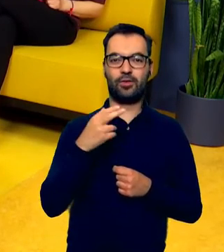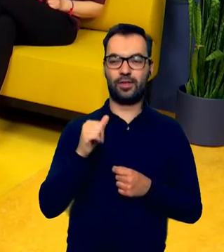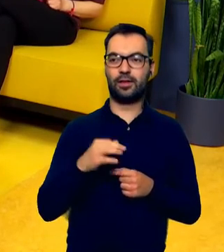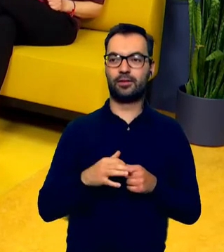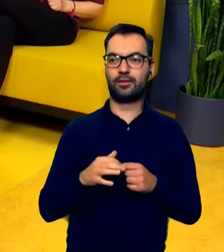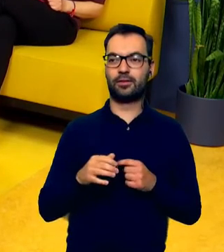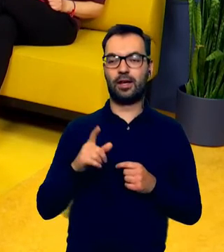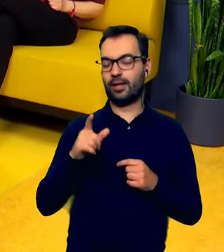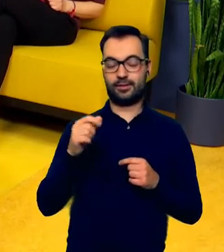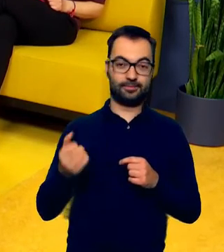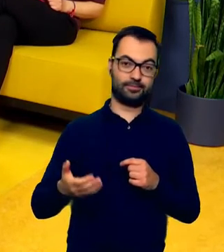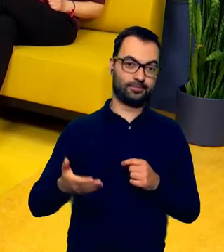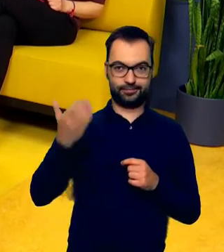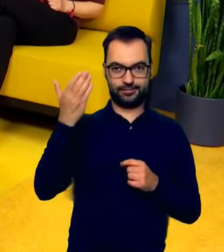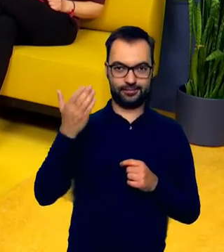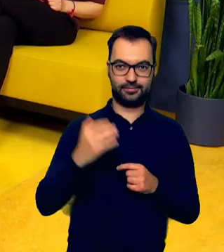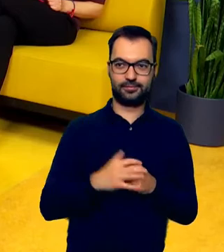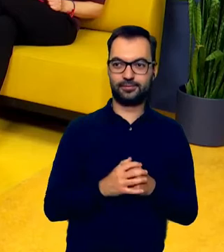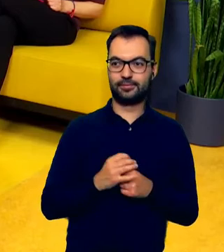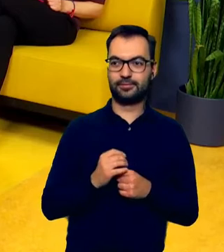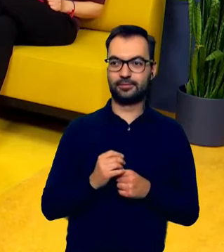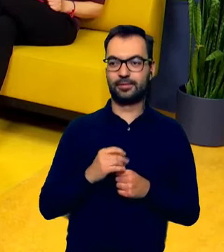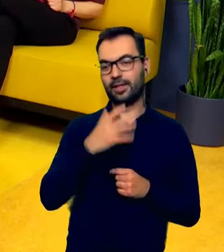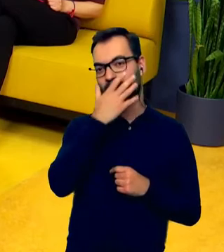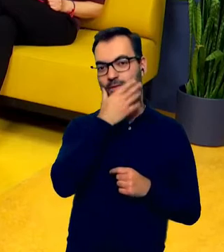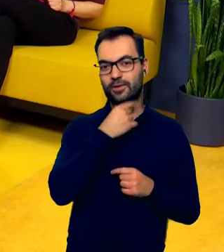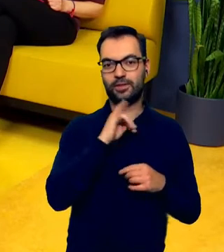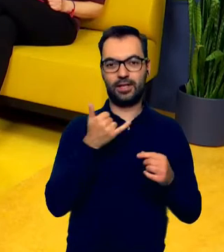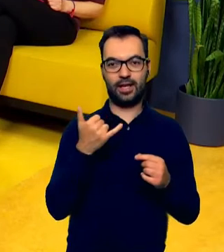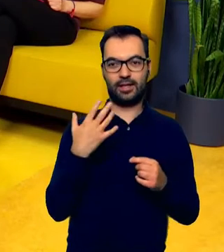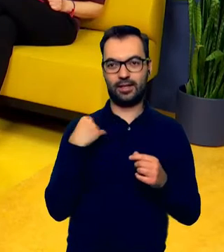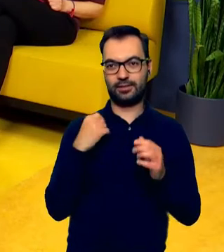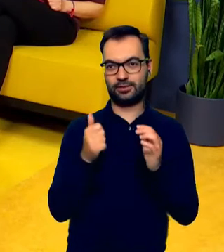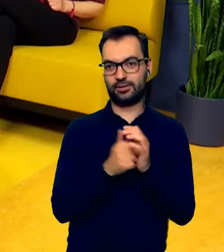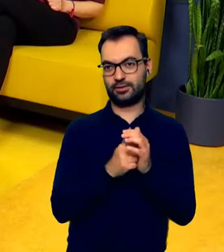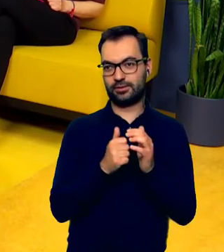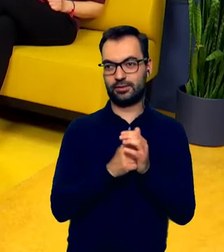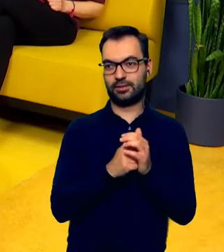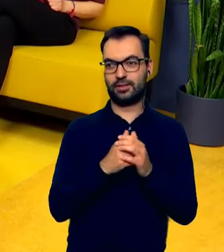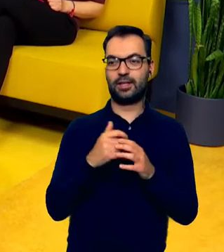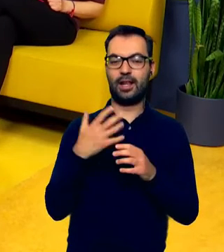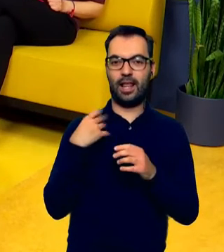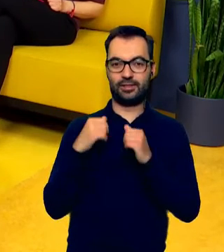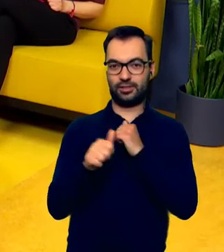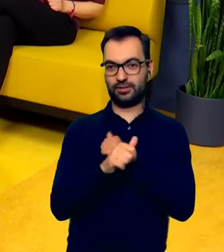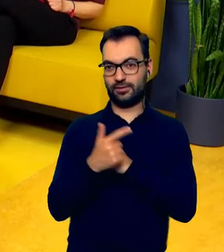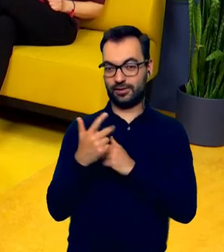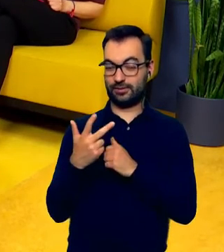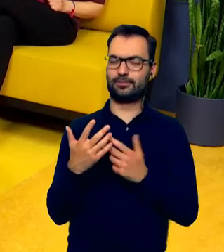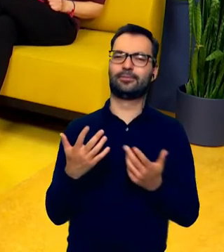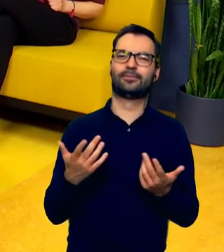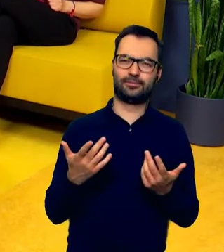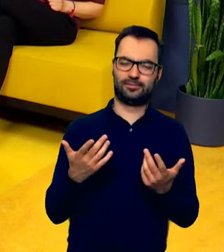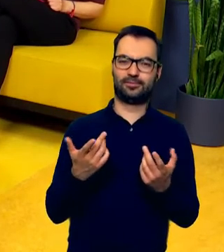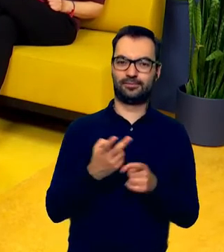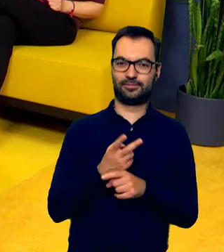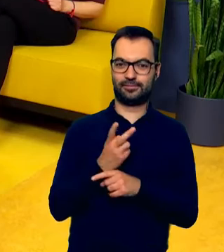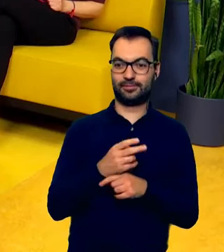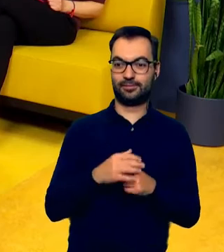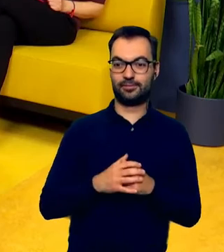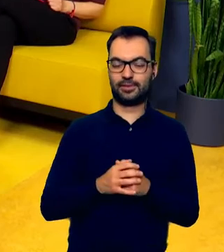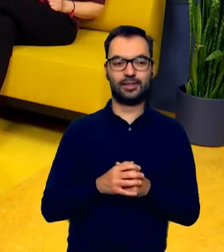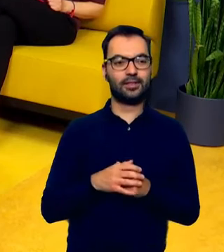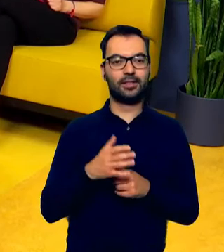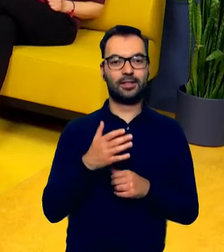jest naprawdę niedościgła, bo no, jednak wyglądać jak 16 lat w wieku 62 czy 3 to jest,